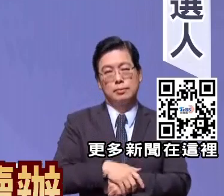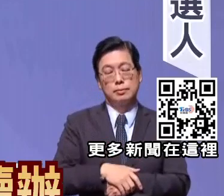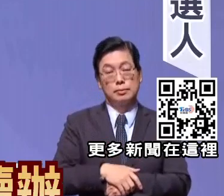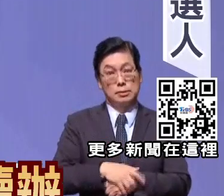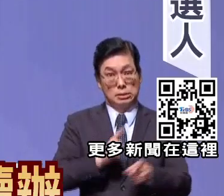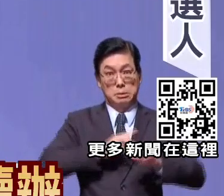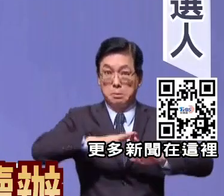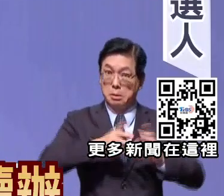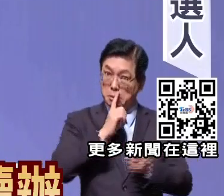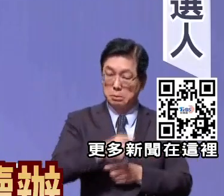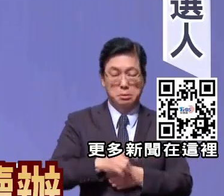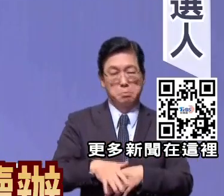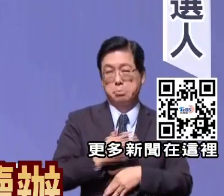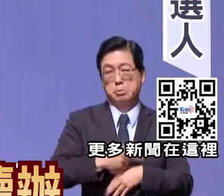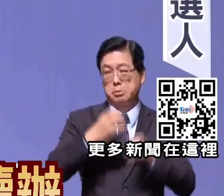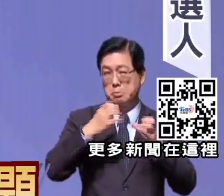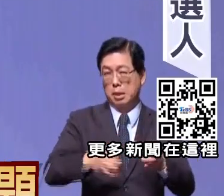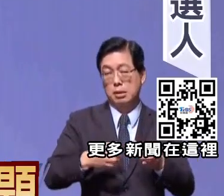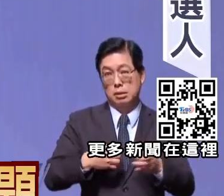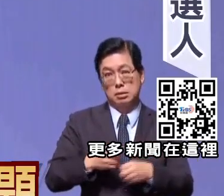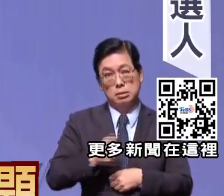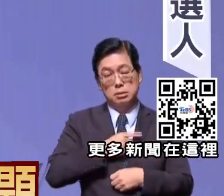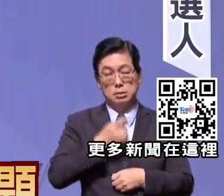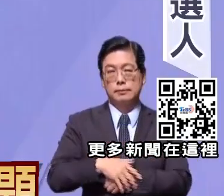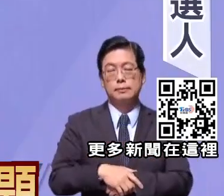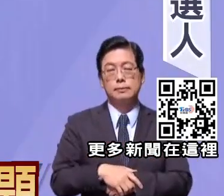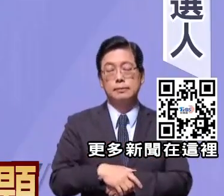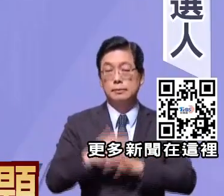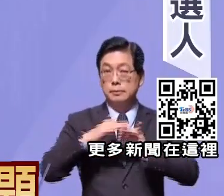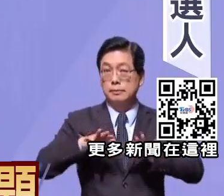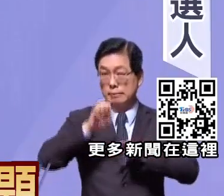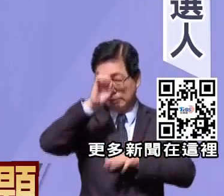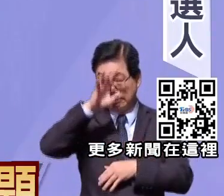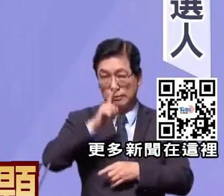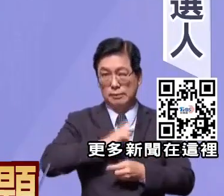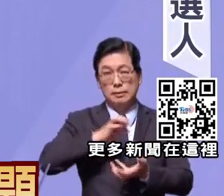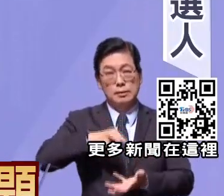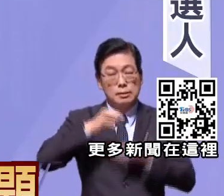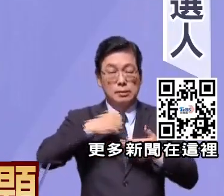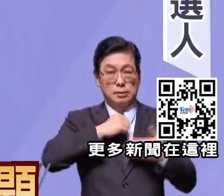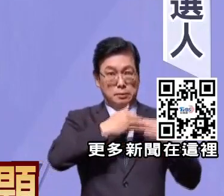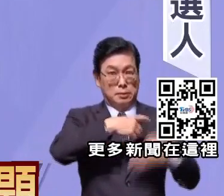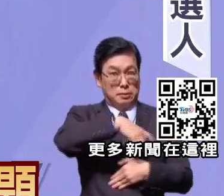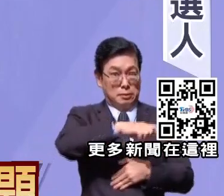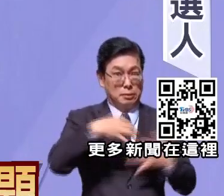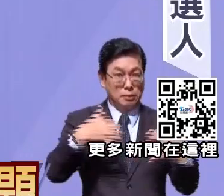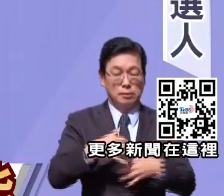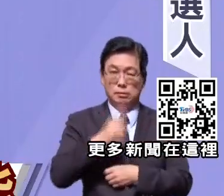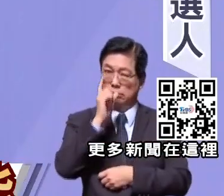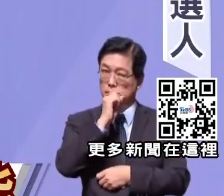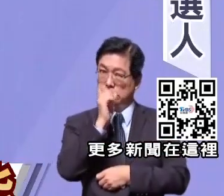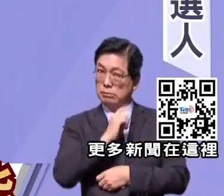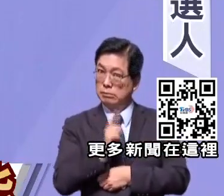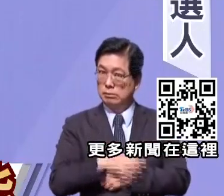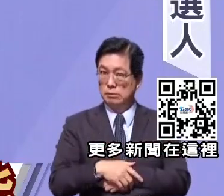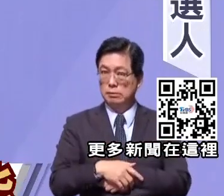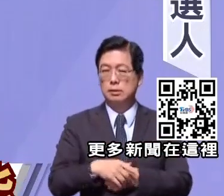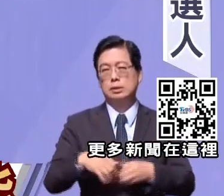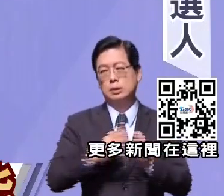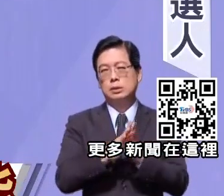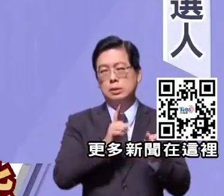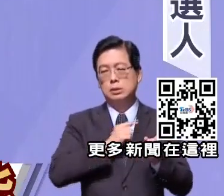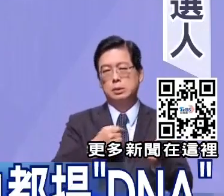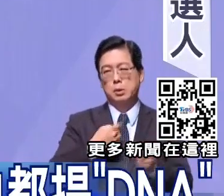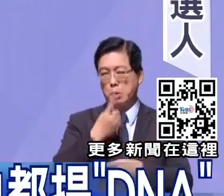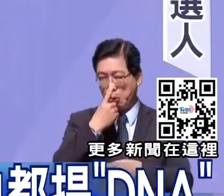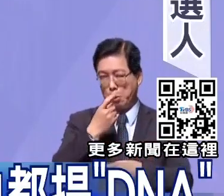而你立刻就说不会续办，是在打脸蔡总统吗？ 民进党谈到两岸问题，始终是绿能你不